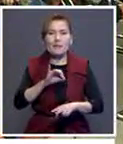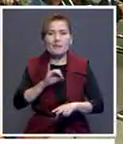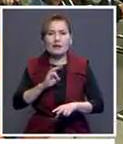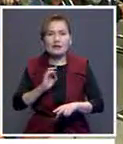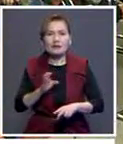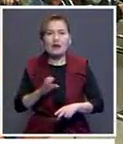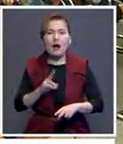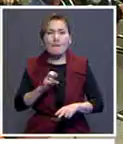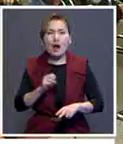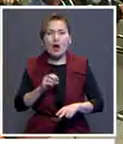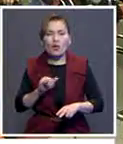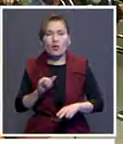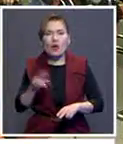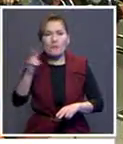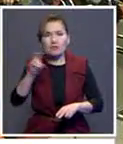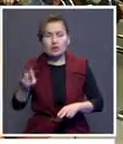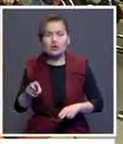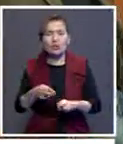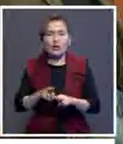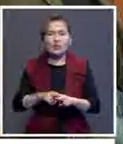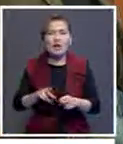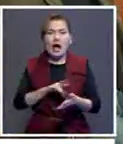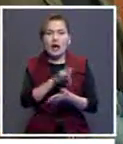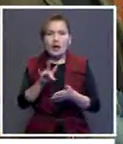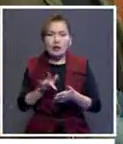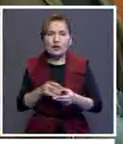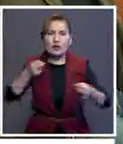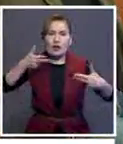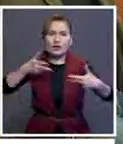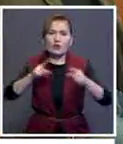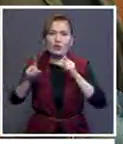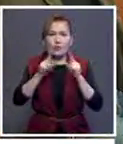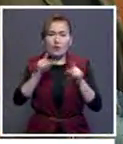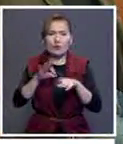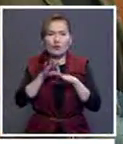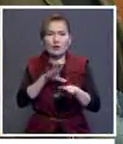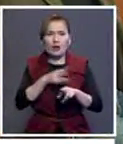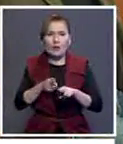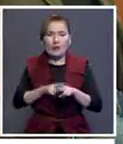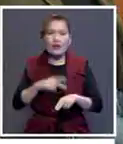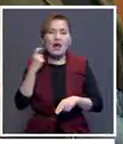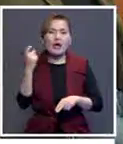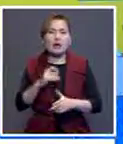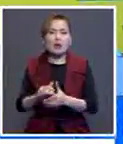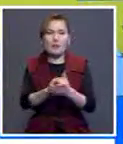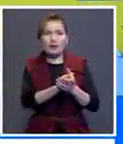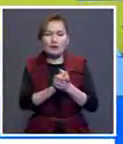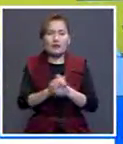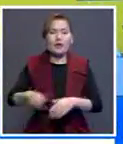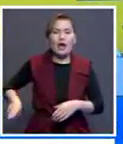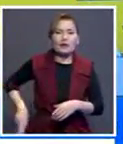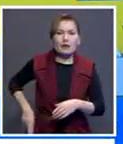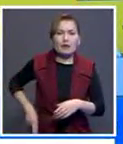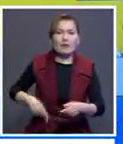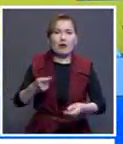Бішкек және Ереван қалаларының арасында өткен бейнебайланыс кезінде айтылды. ТМД атқару комитеті экономикалық ынтымақтастық департаментінің